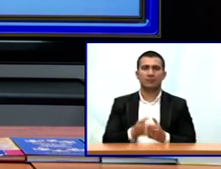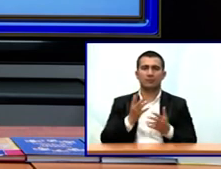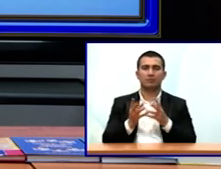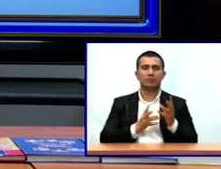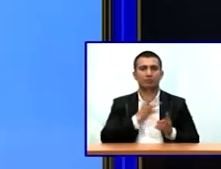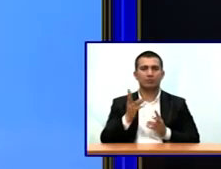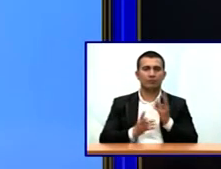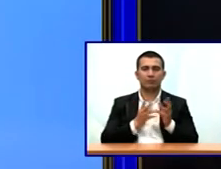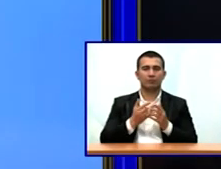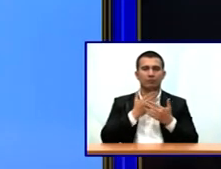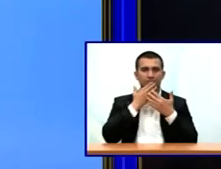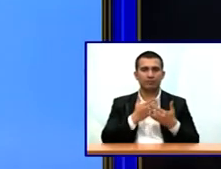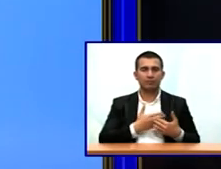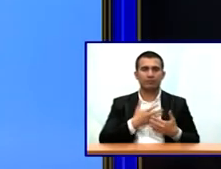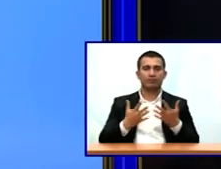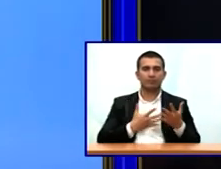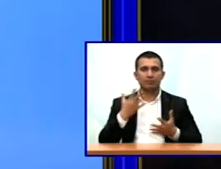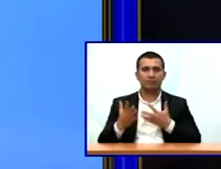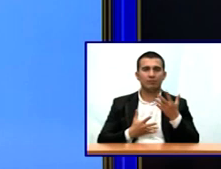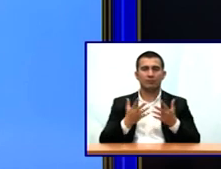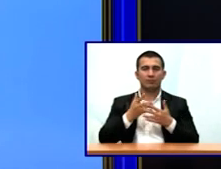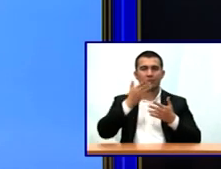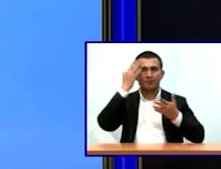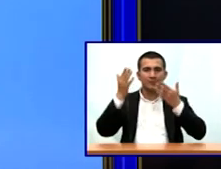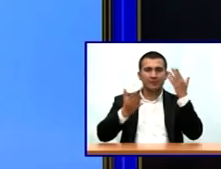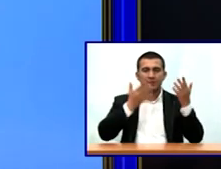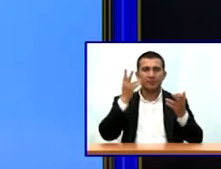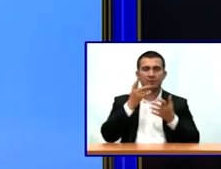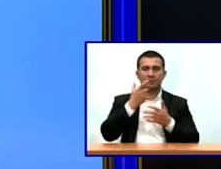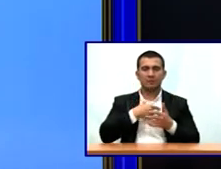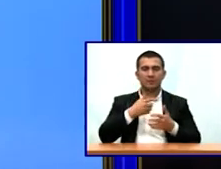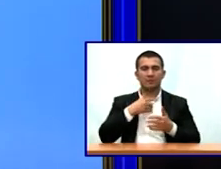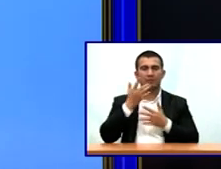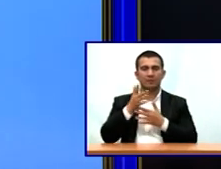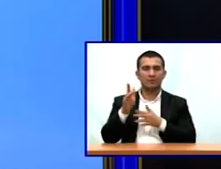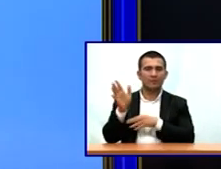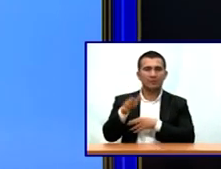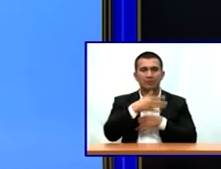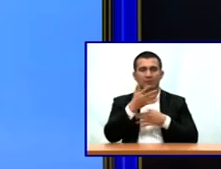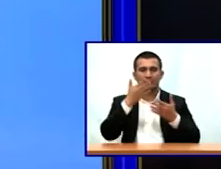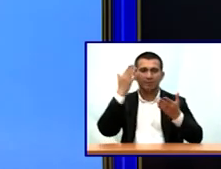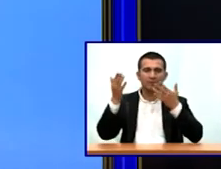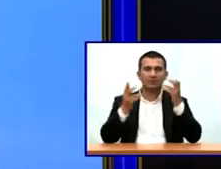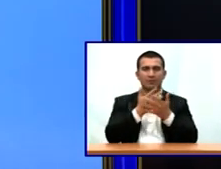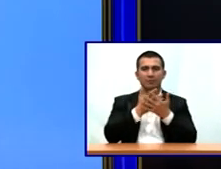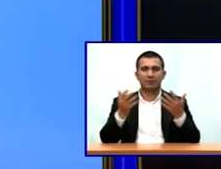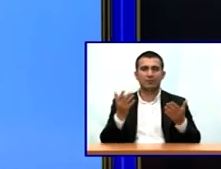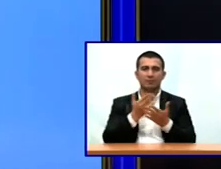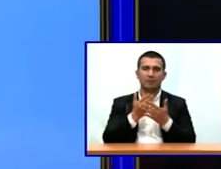Xursandchilik, sevinch, quvonch, shodlik, surur, farah,